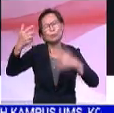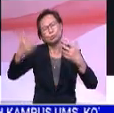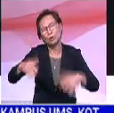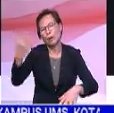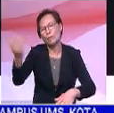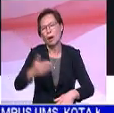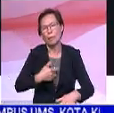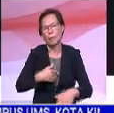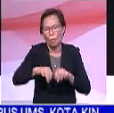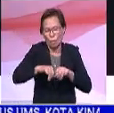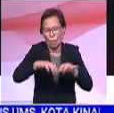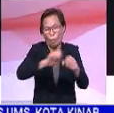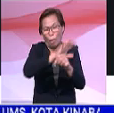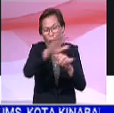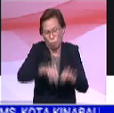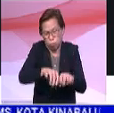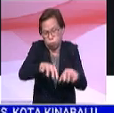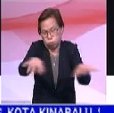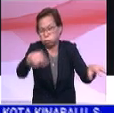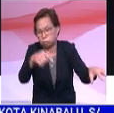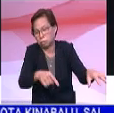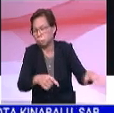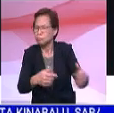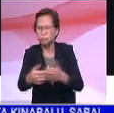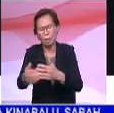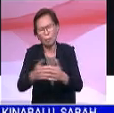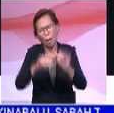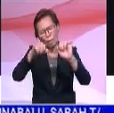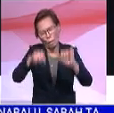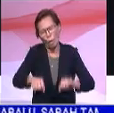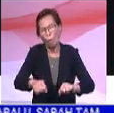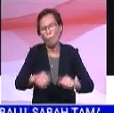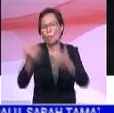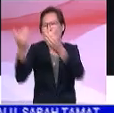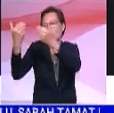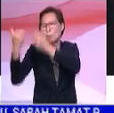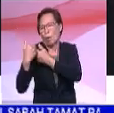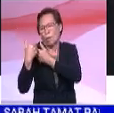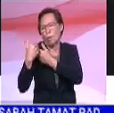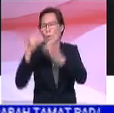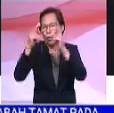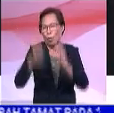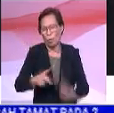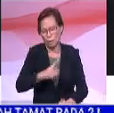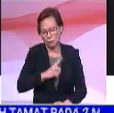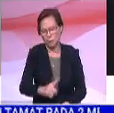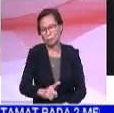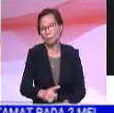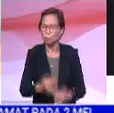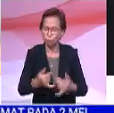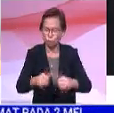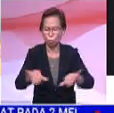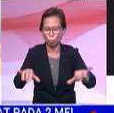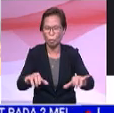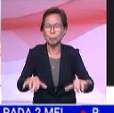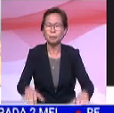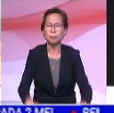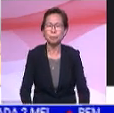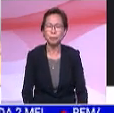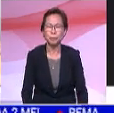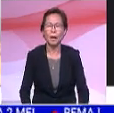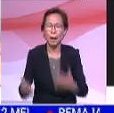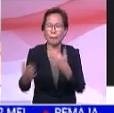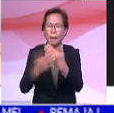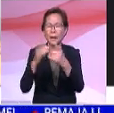Malah, penularan pandemik COVID-19 tidak menghalang mereka menunaikan tanggungjawab sebagai umat Islam. Kami baru balik